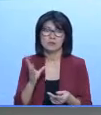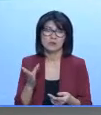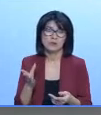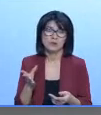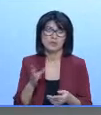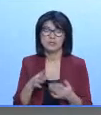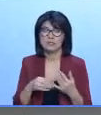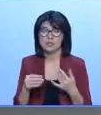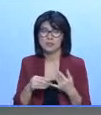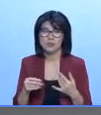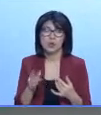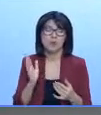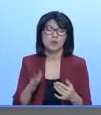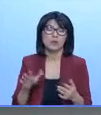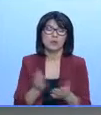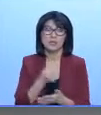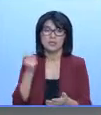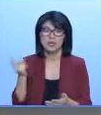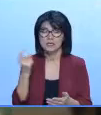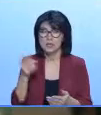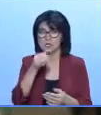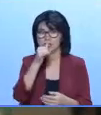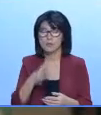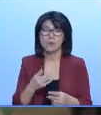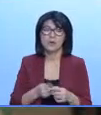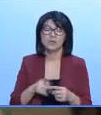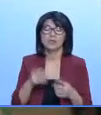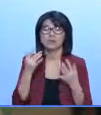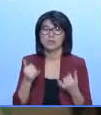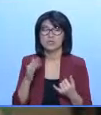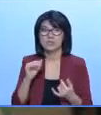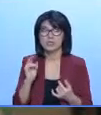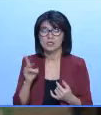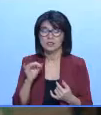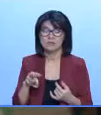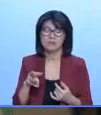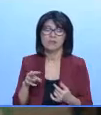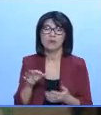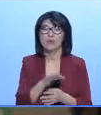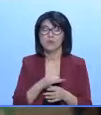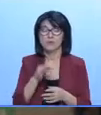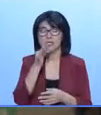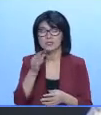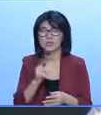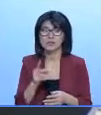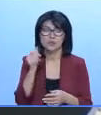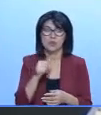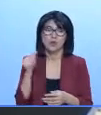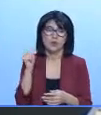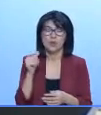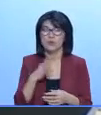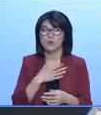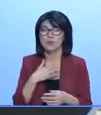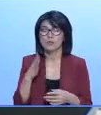Жалпы индустриалды инновациялық даму басқармасының былтырғы жұмыстарына әкімнің көңілі толмағаны алқа мәжілісінде анық байқалды. Өйткені